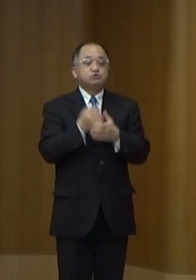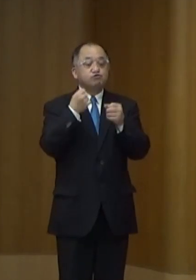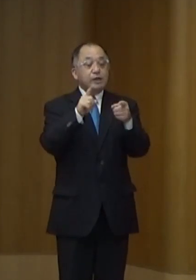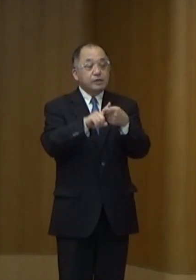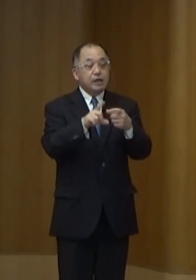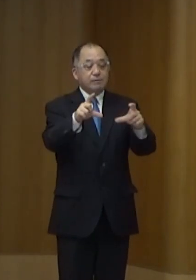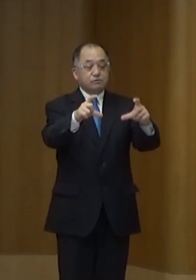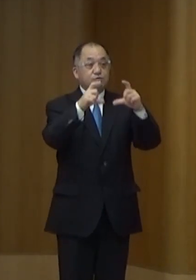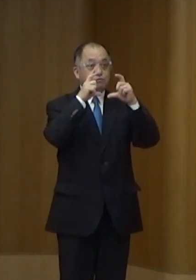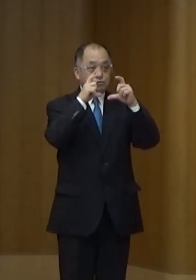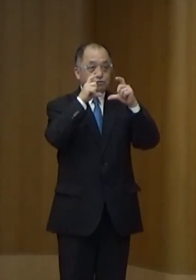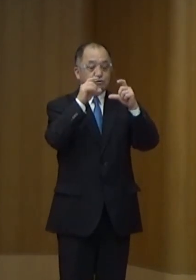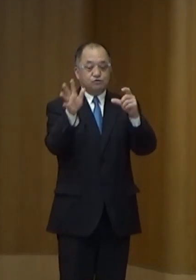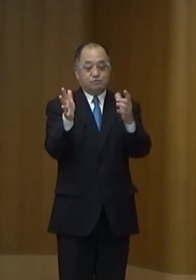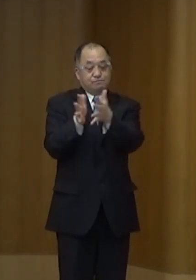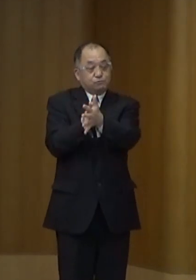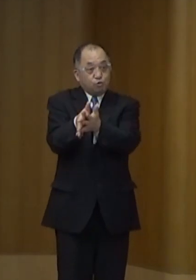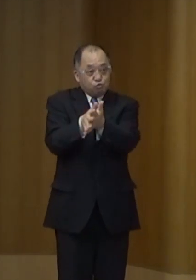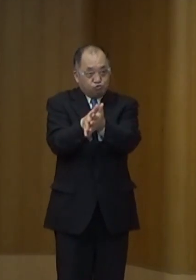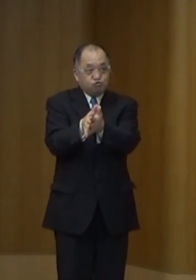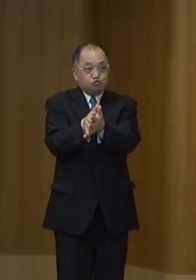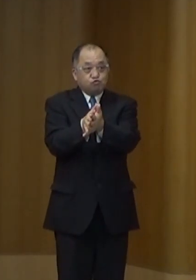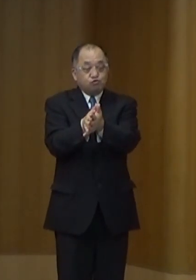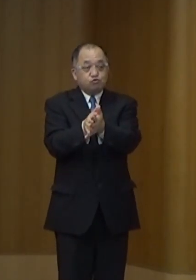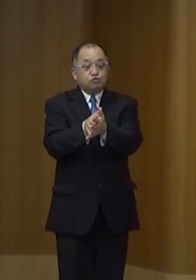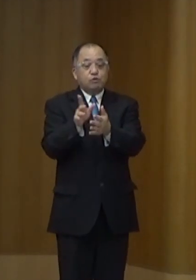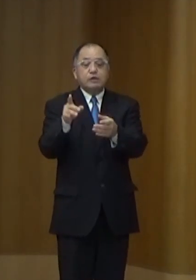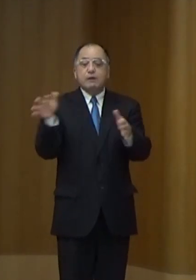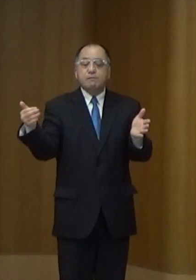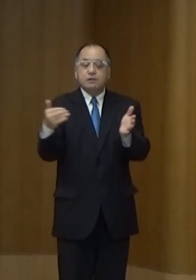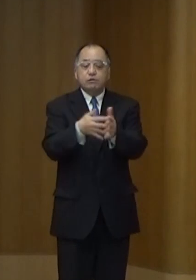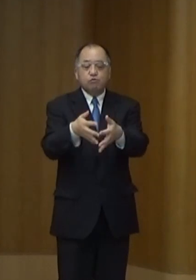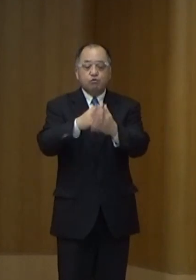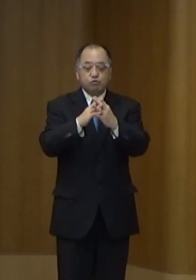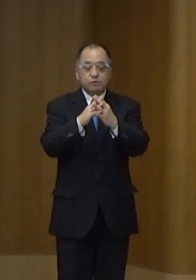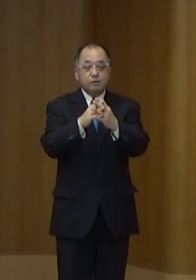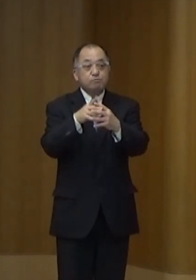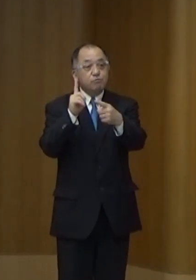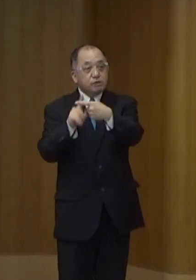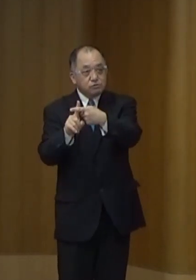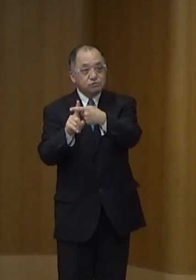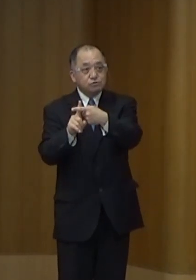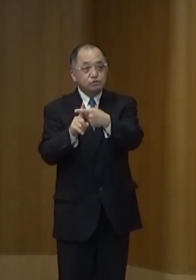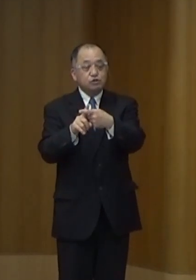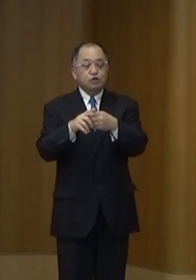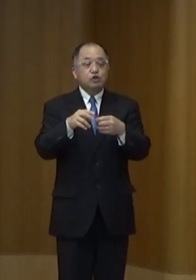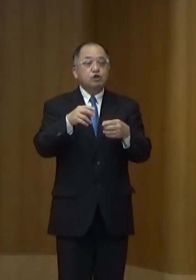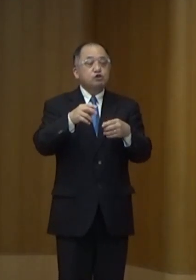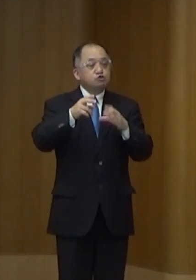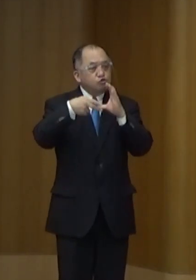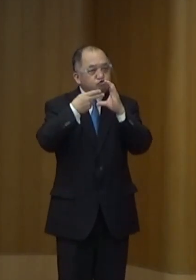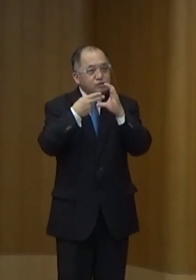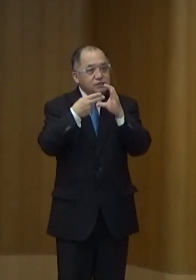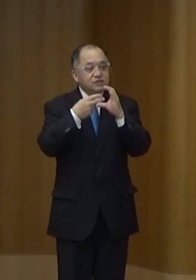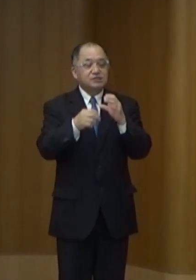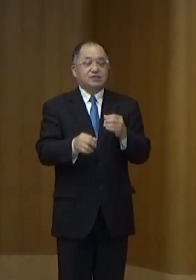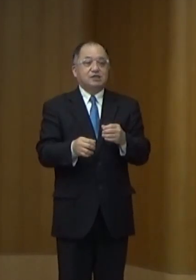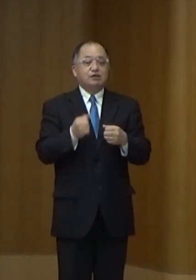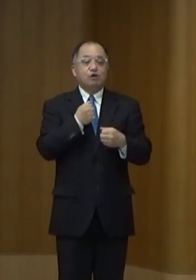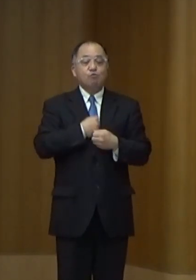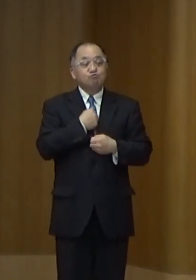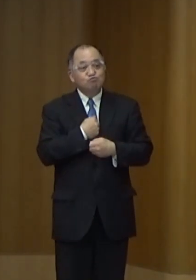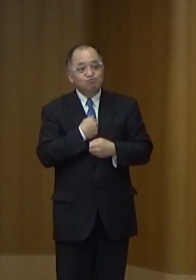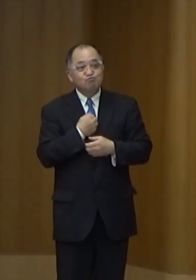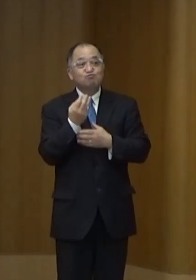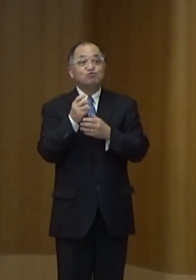スクの着用、手指消毒などこれまでの取り組みに加えまして、食事や入浴の際の先ほどご説